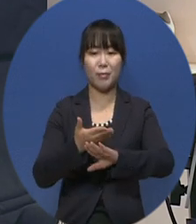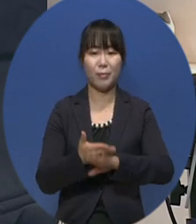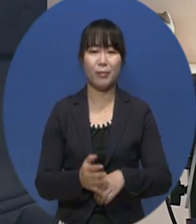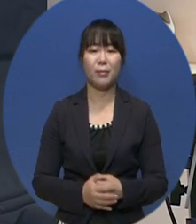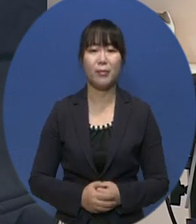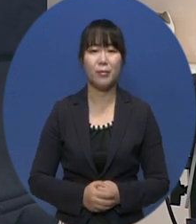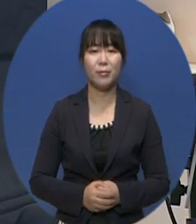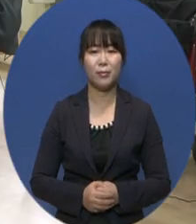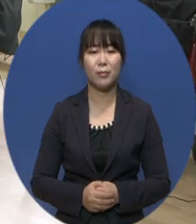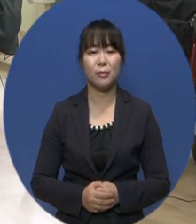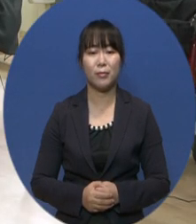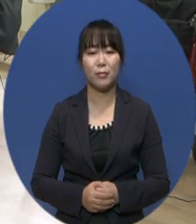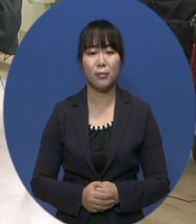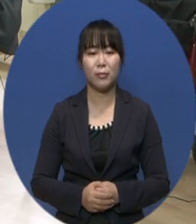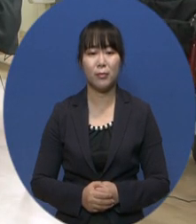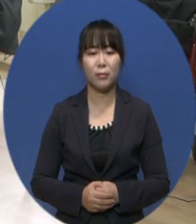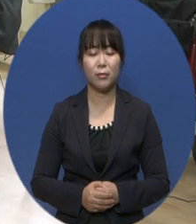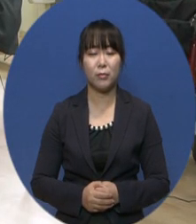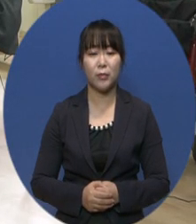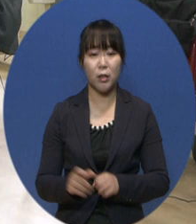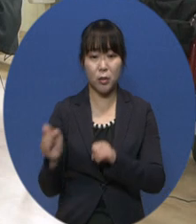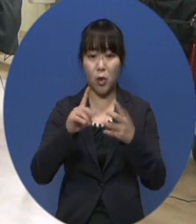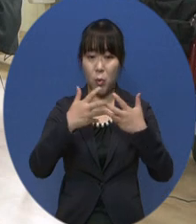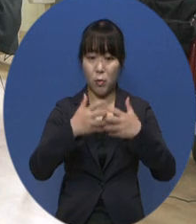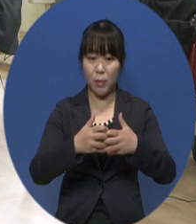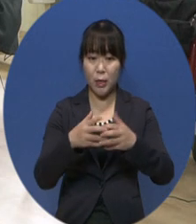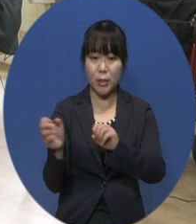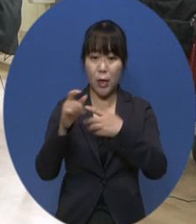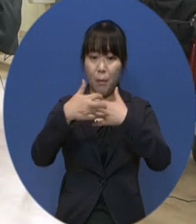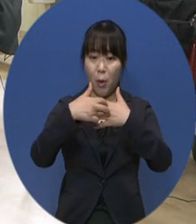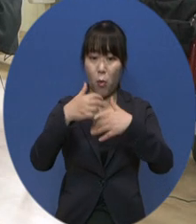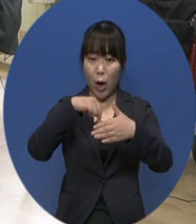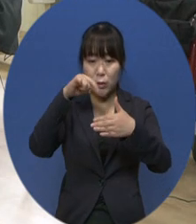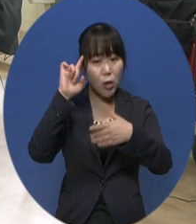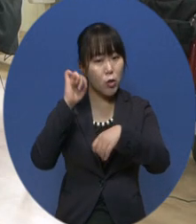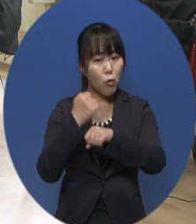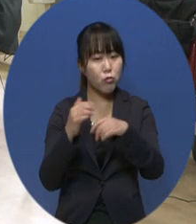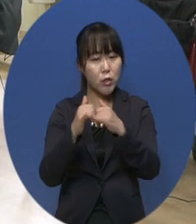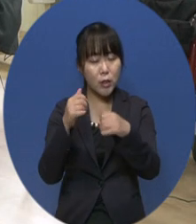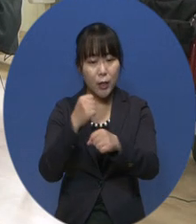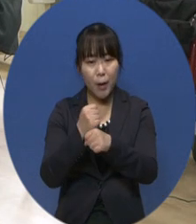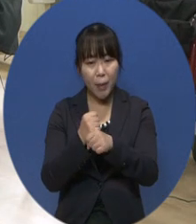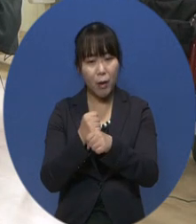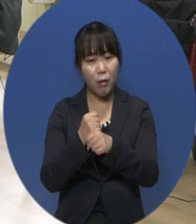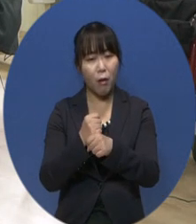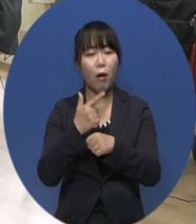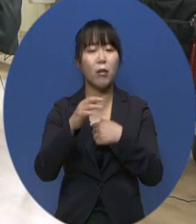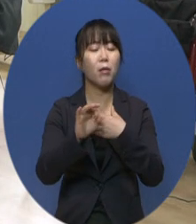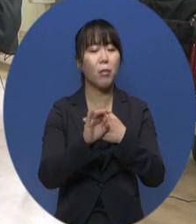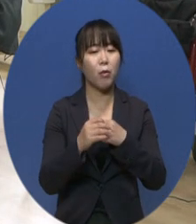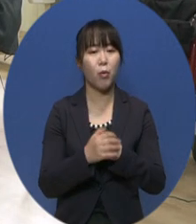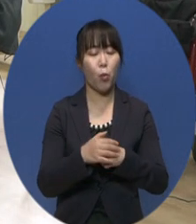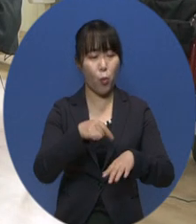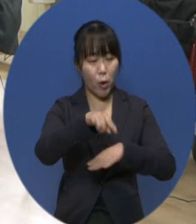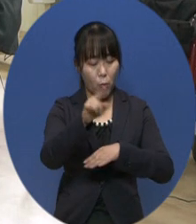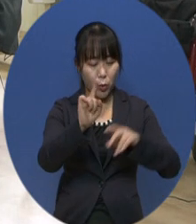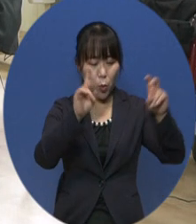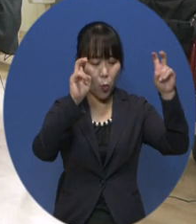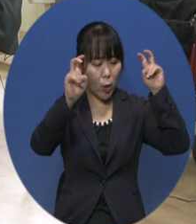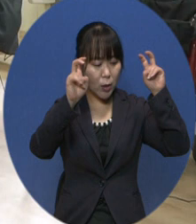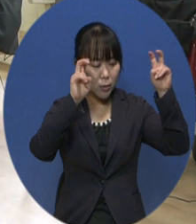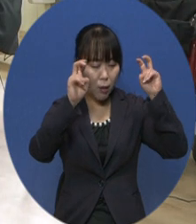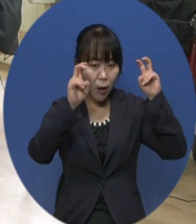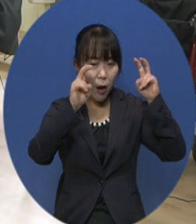다르죠. 그러면 그 재활 로봇이 이 재활 병원에서 연구진들이 개발한 건가요? 아니면 어떤 그